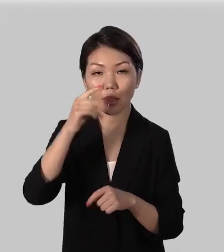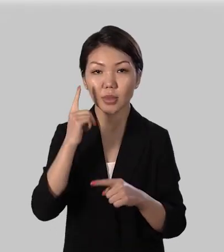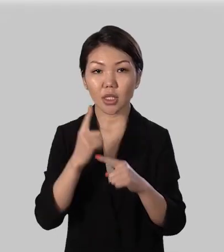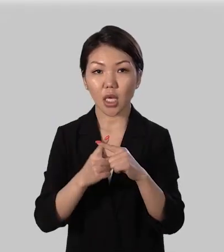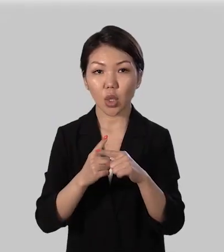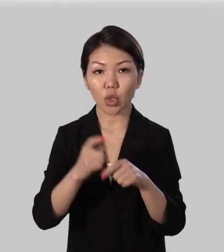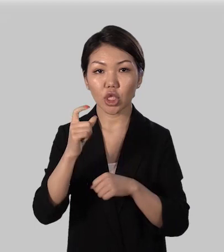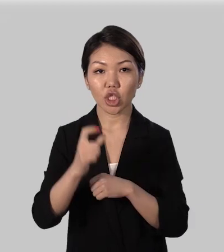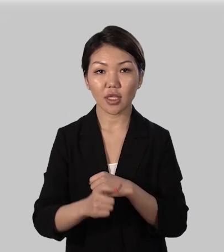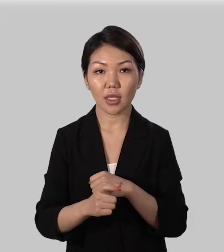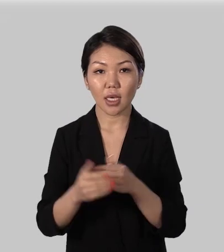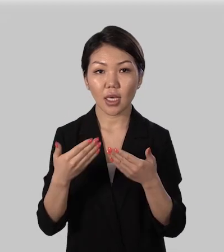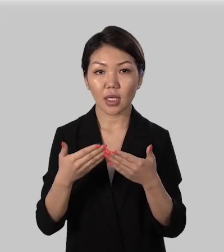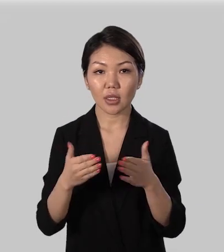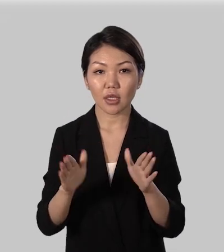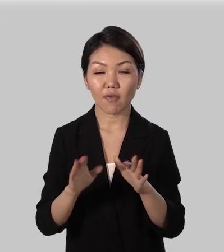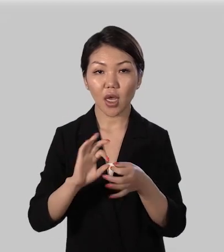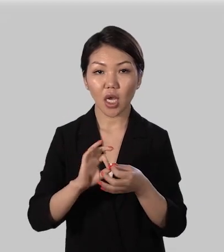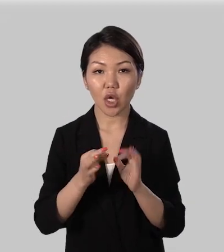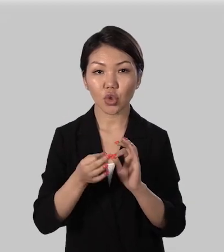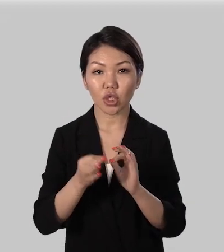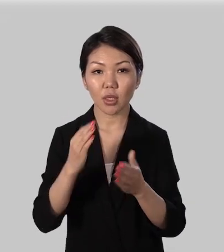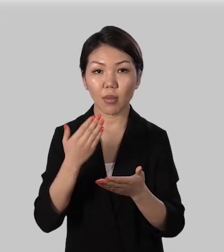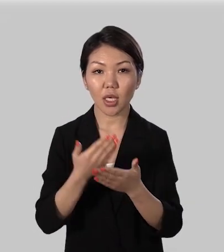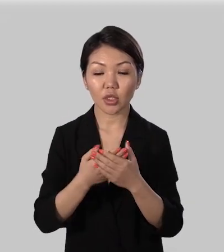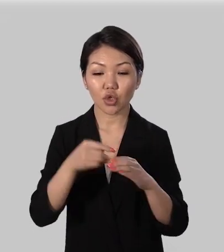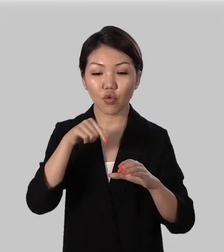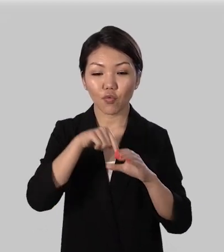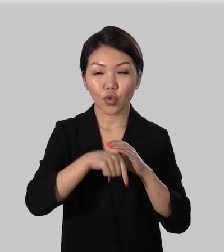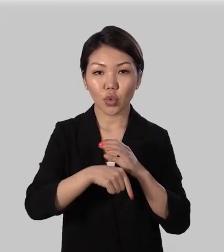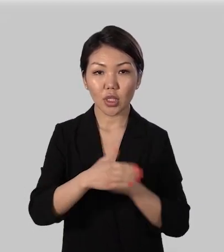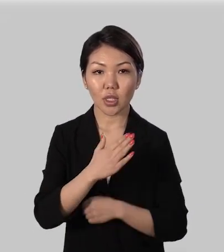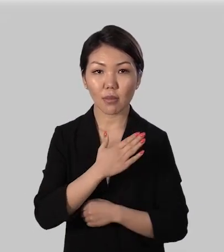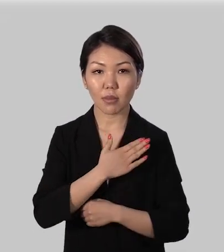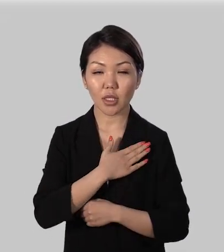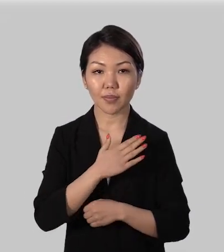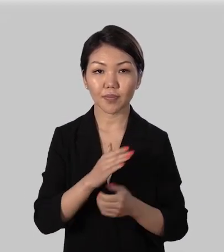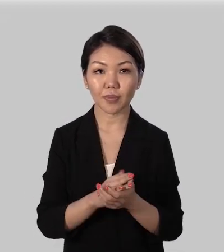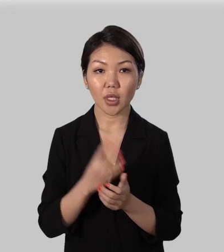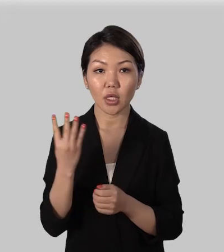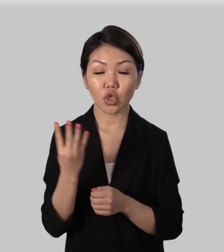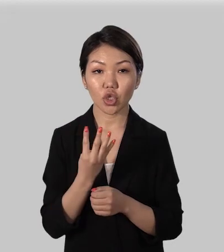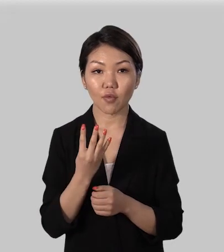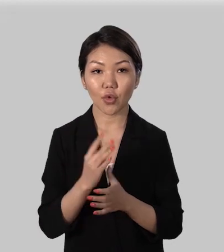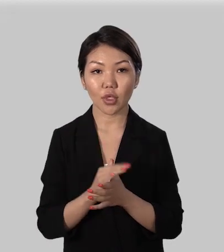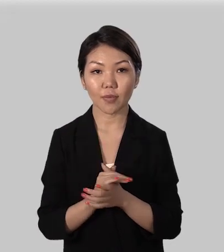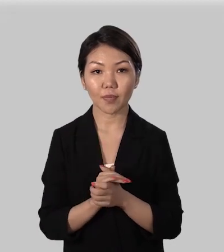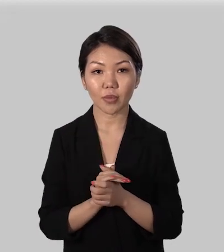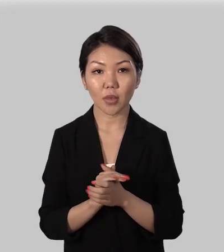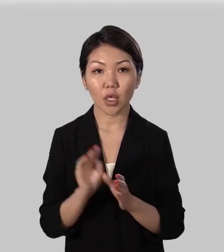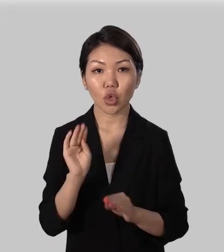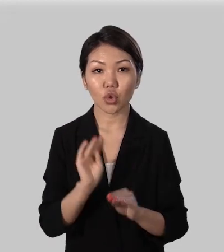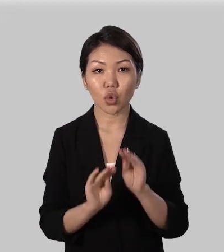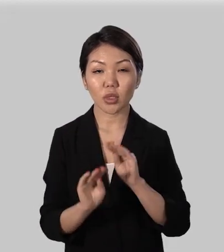человека раскрывающий показывающий внутренний мир и четвертое значение